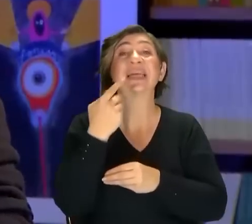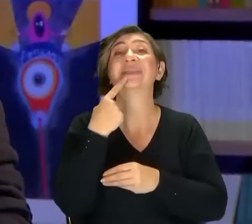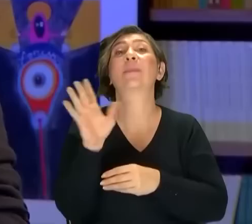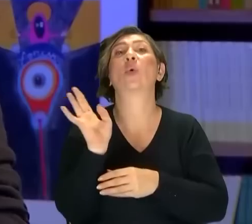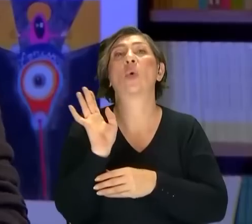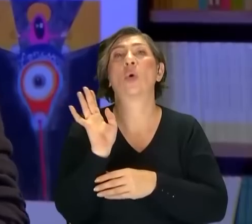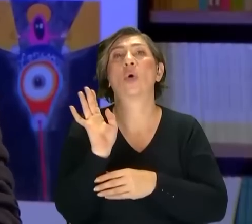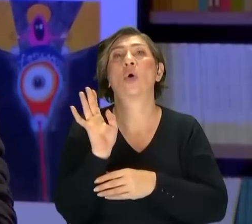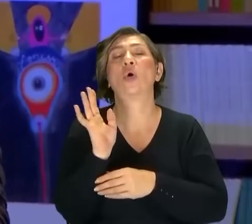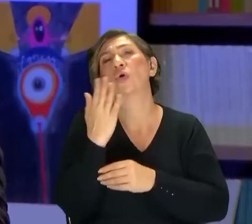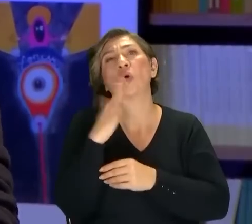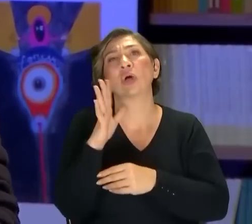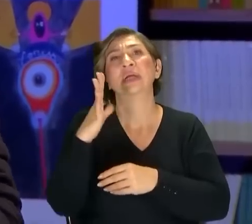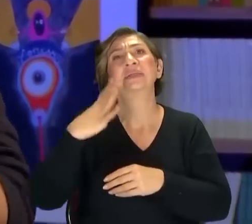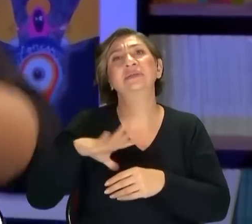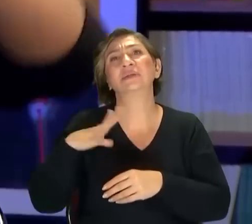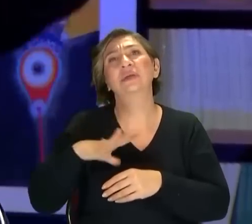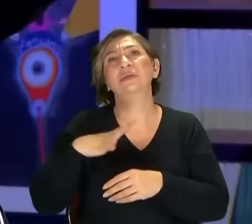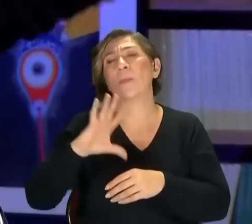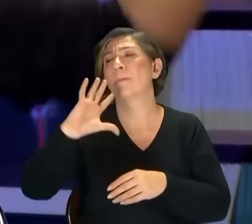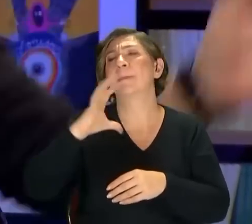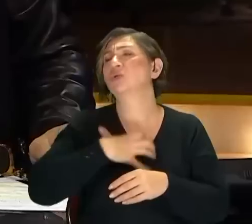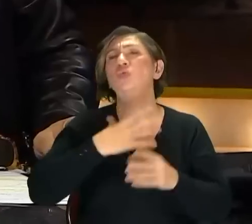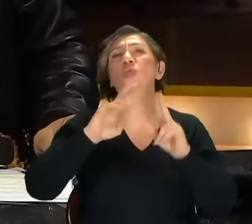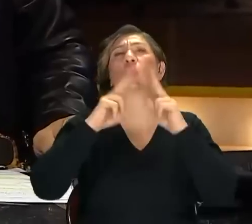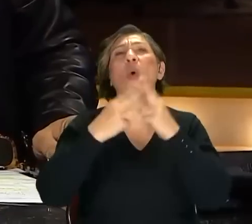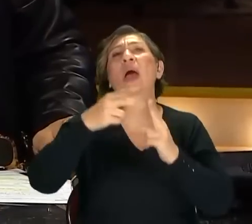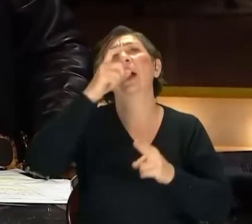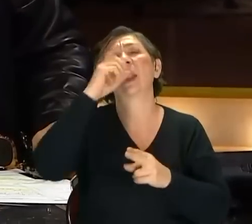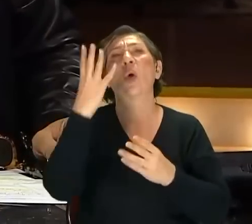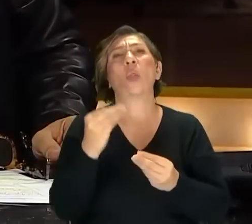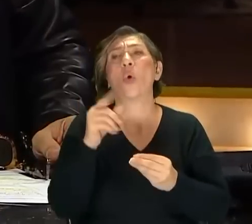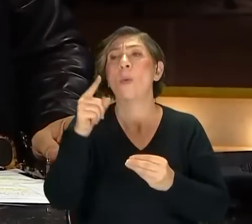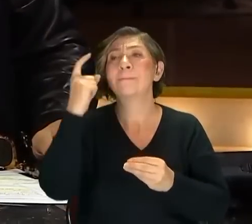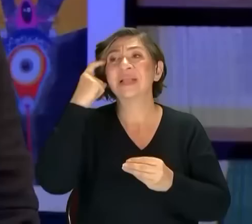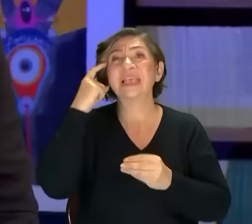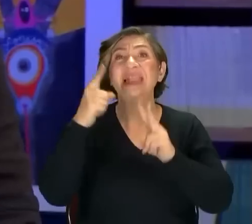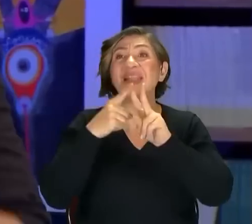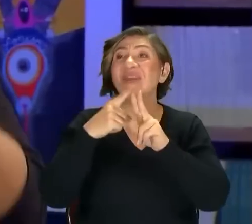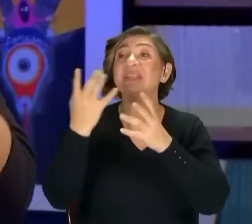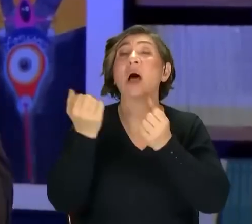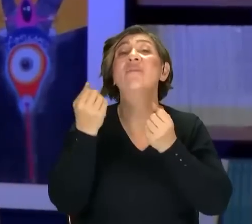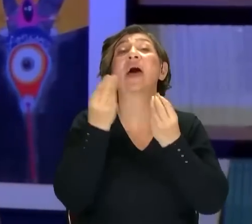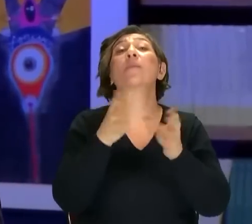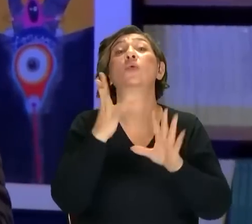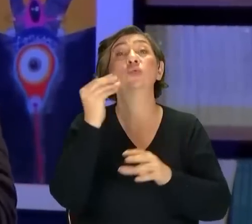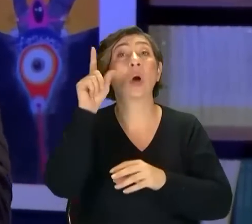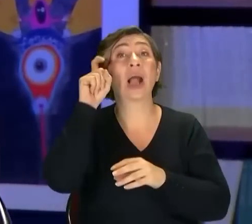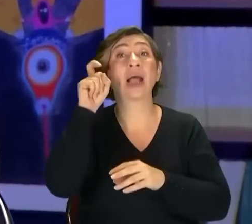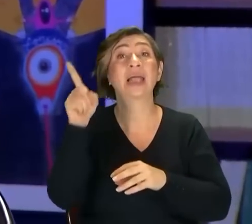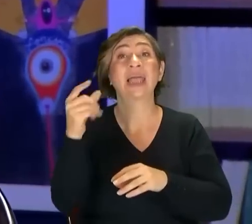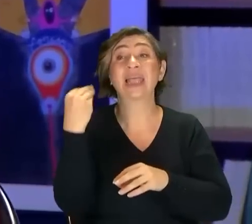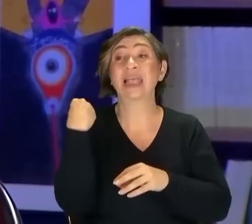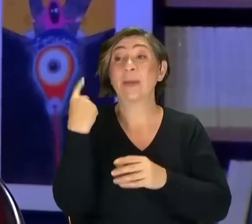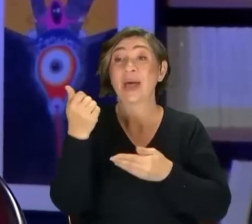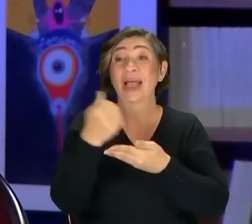demiyor. Yok yani istersen patron dünya kralı ol. Asla o bilgiyi Netflix'ten alamıyorsun. Çünkü adamlar o kadar akıllı ki